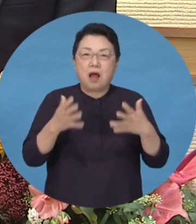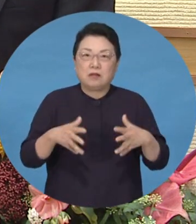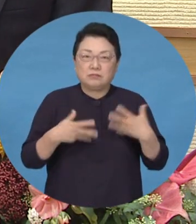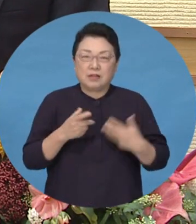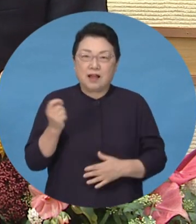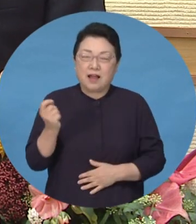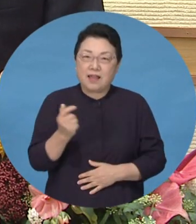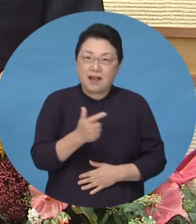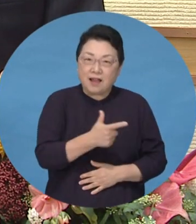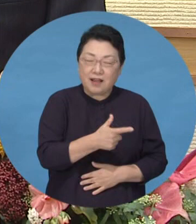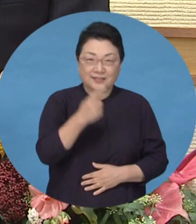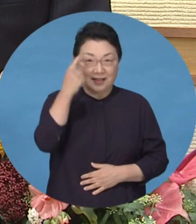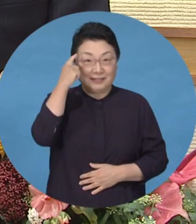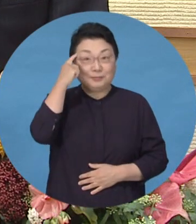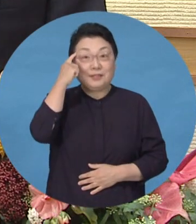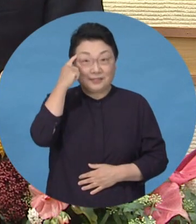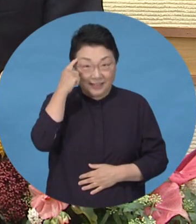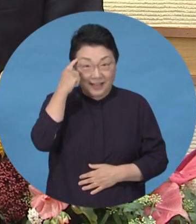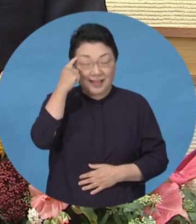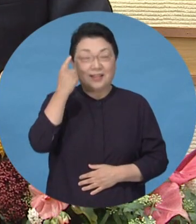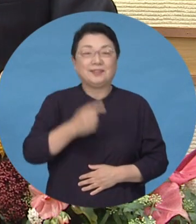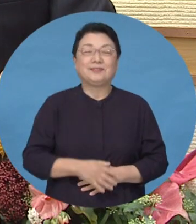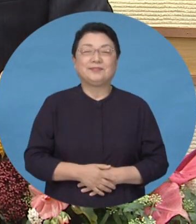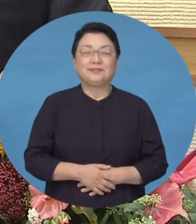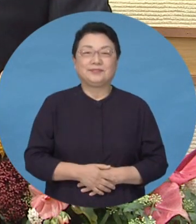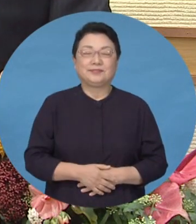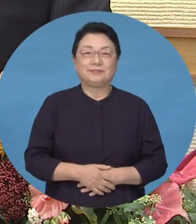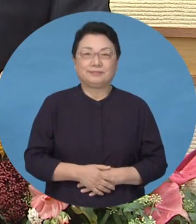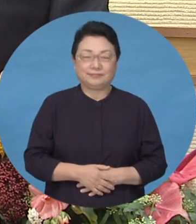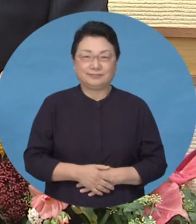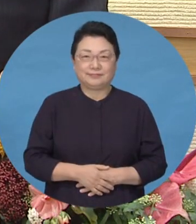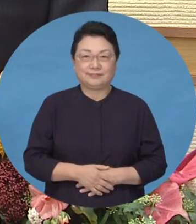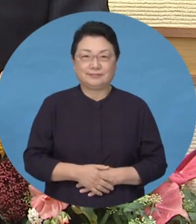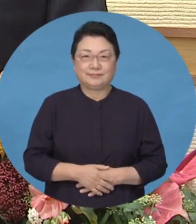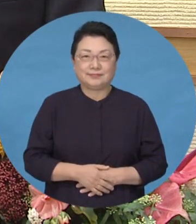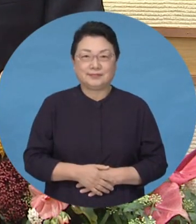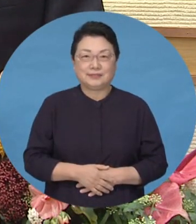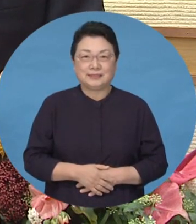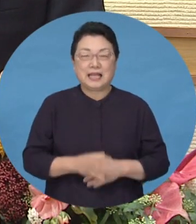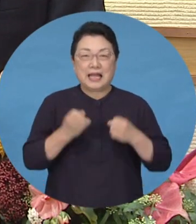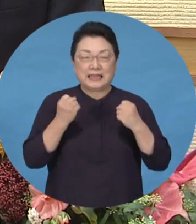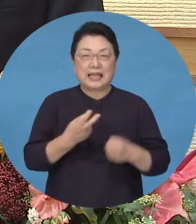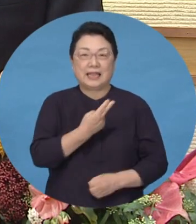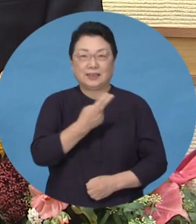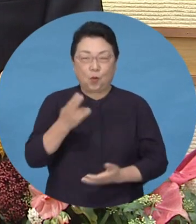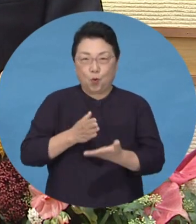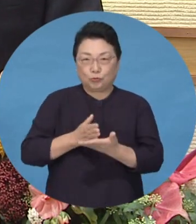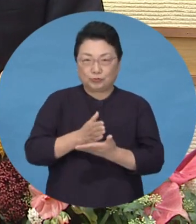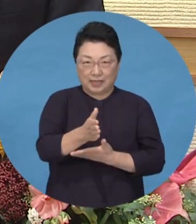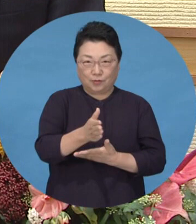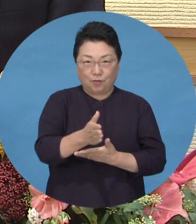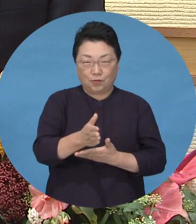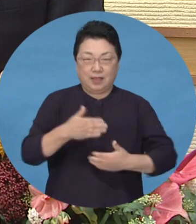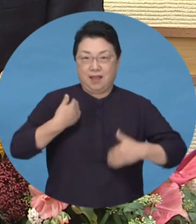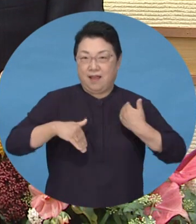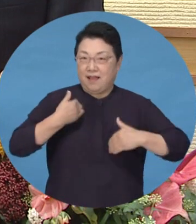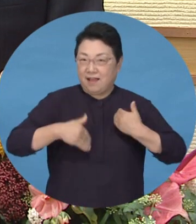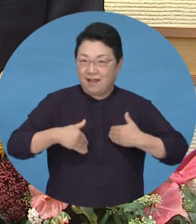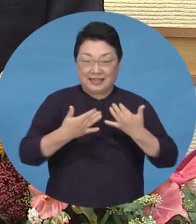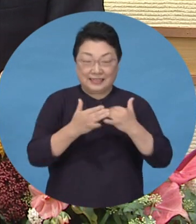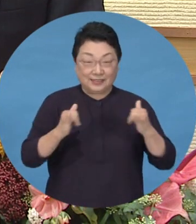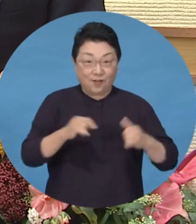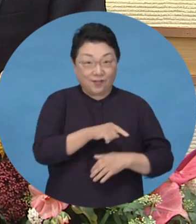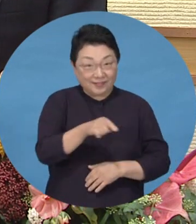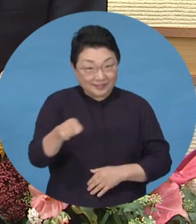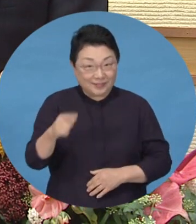訪れが早いなぁってそうですよねますよねまあそのような中新年度のスタートに向けまして心躍らせているという方も多い